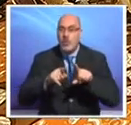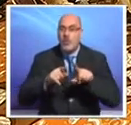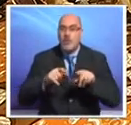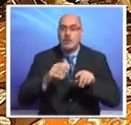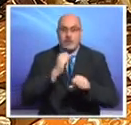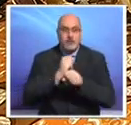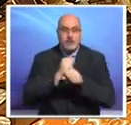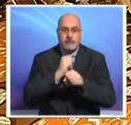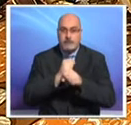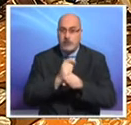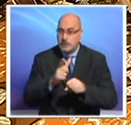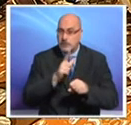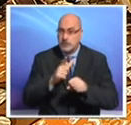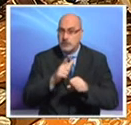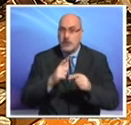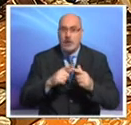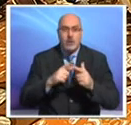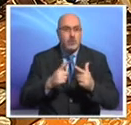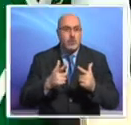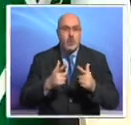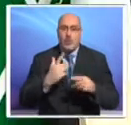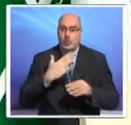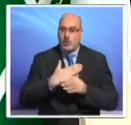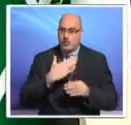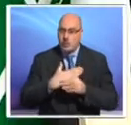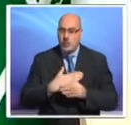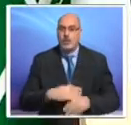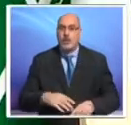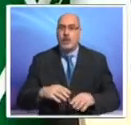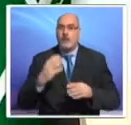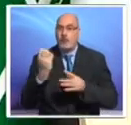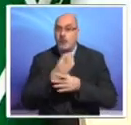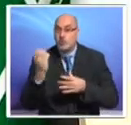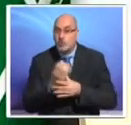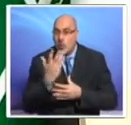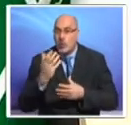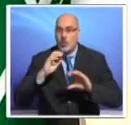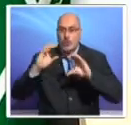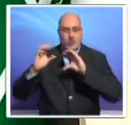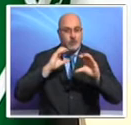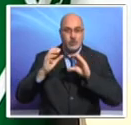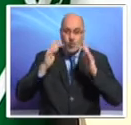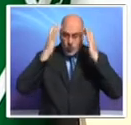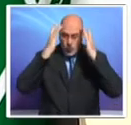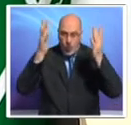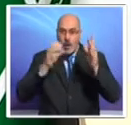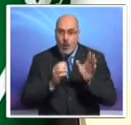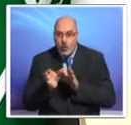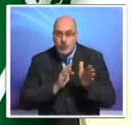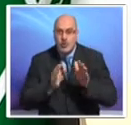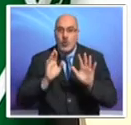بعمل مكثف على المستوى التربوي والإعلامي والثقافي والإرشاد